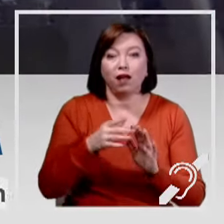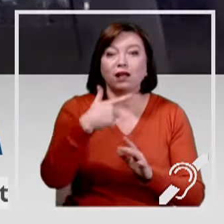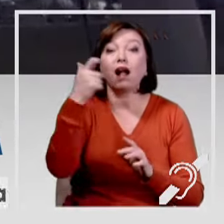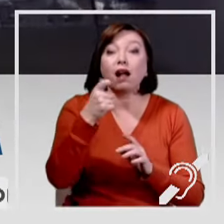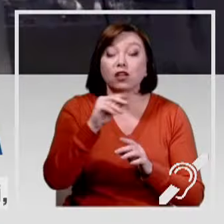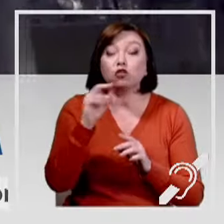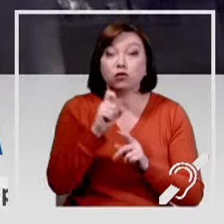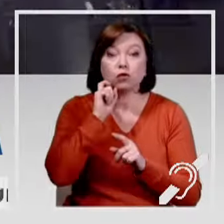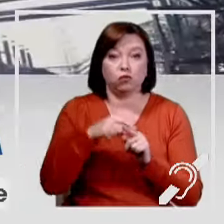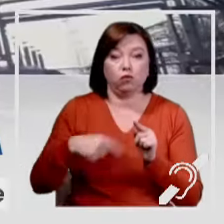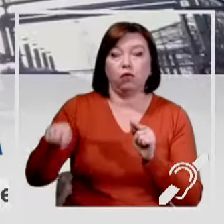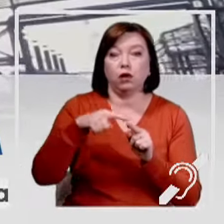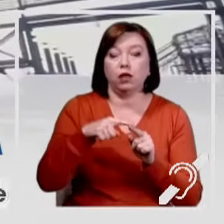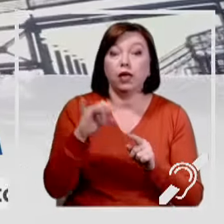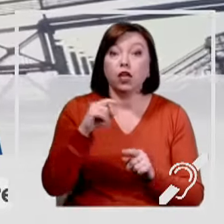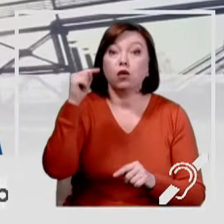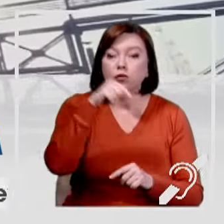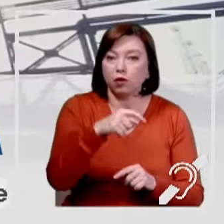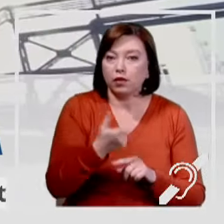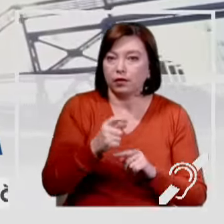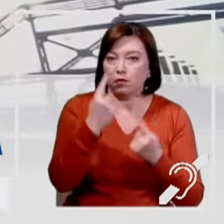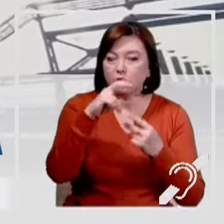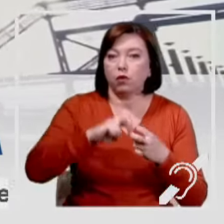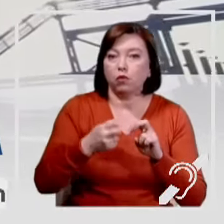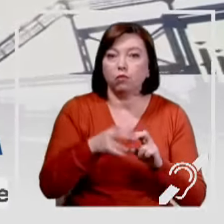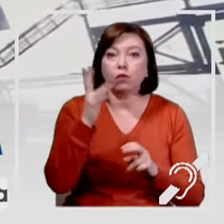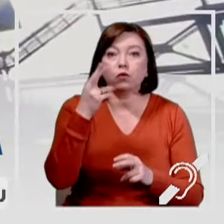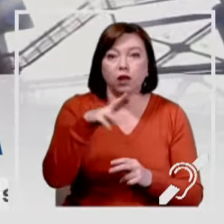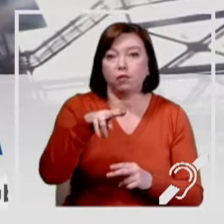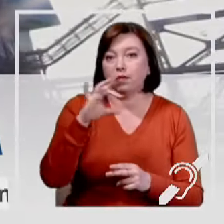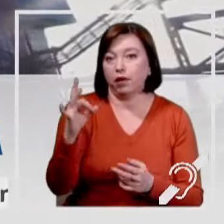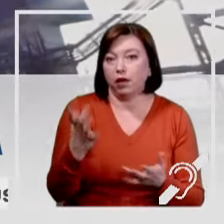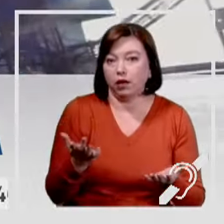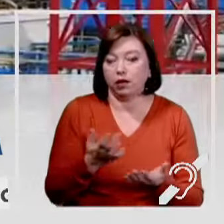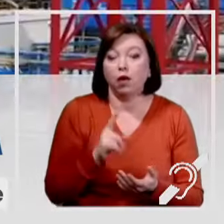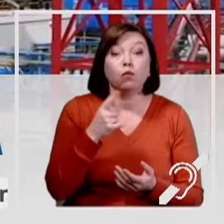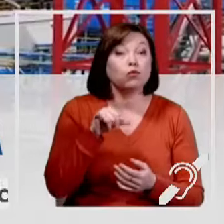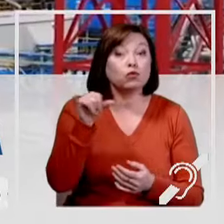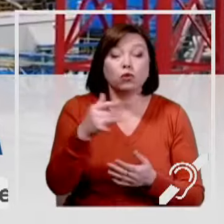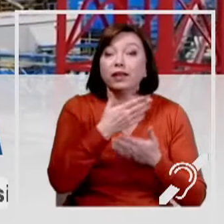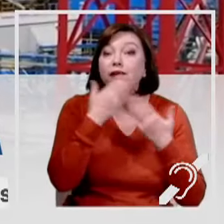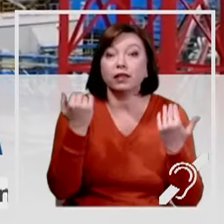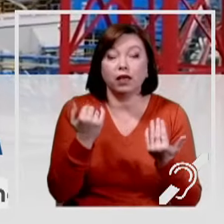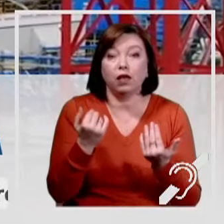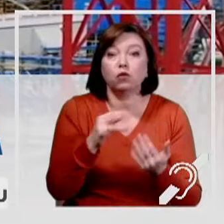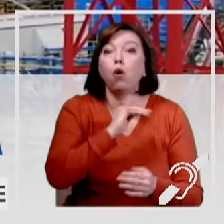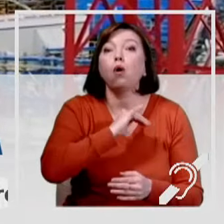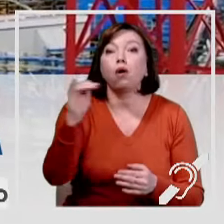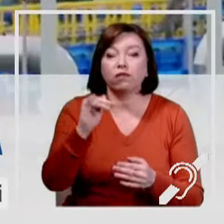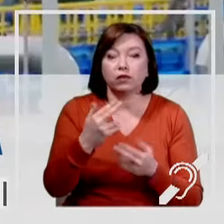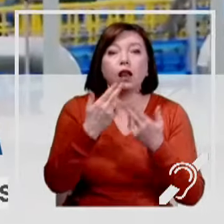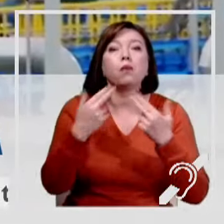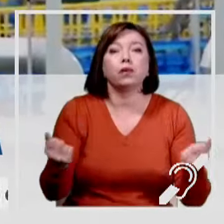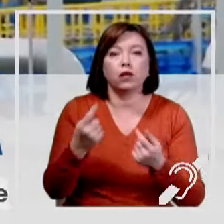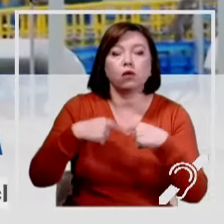Și atunci, cea mai mare provocare va fi pentru regiunea transnistreană, pentru că ei nu au o companie oficial